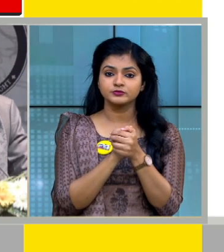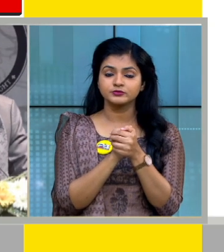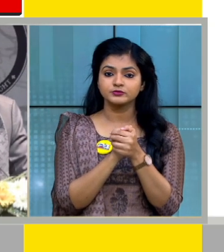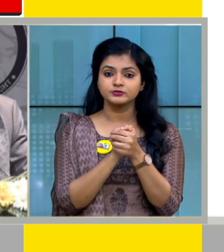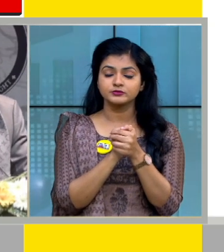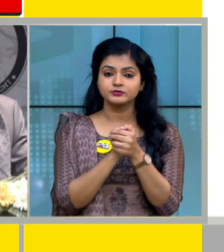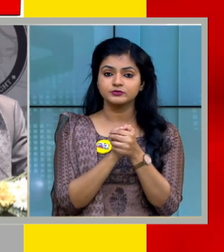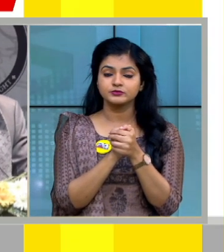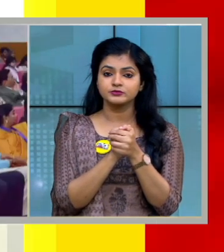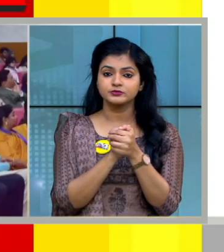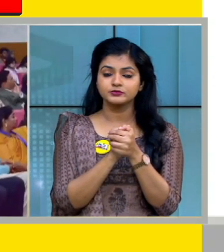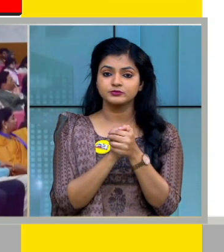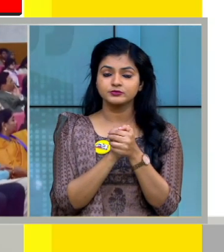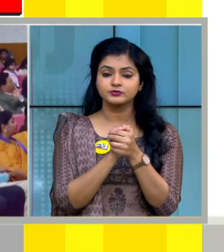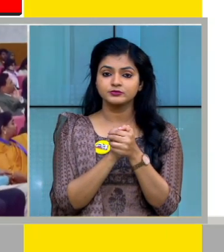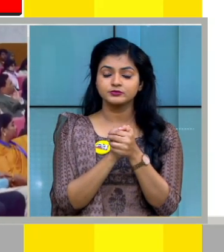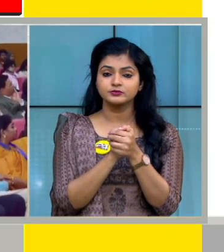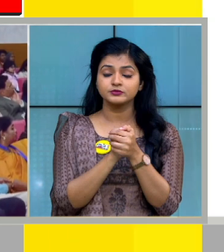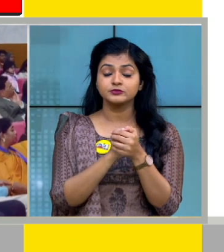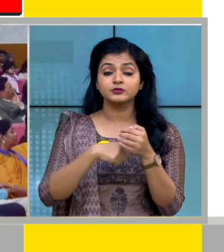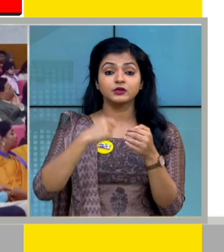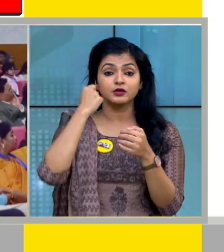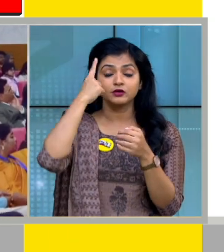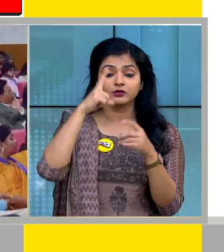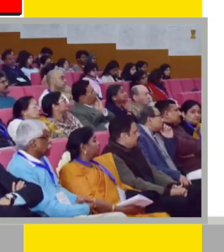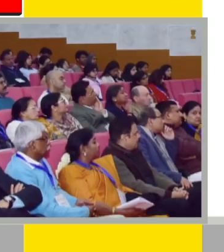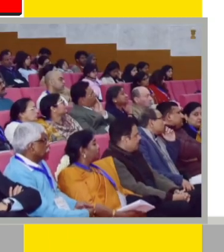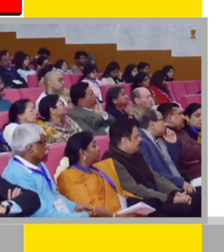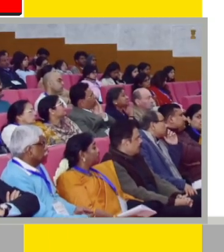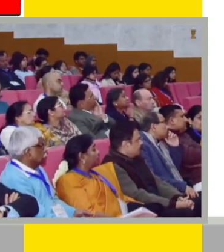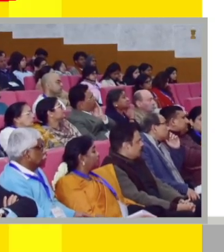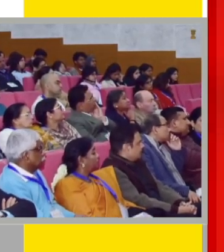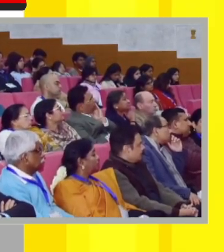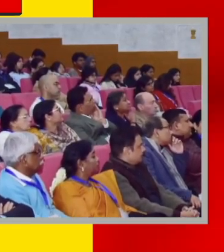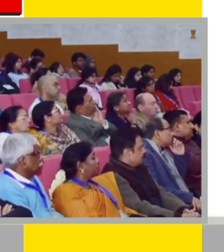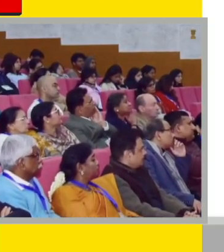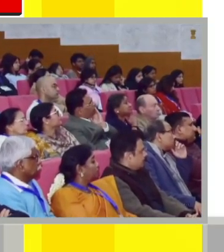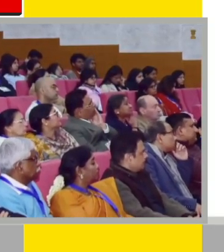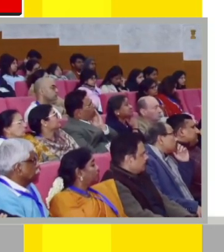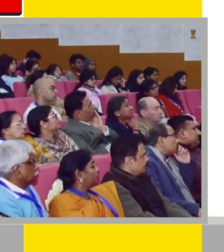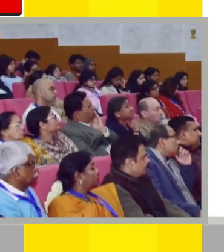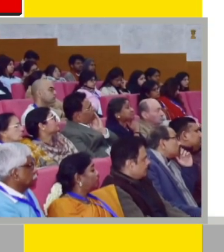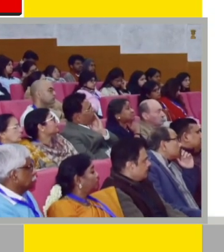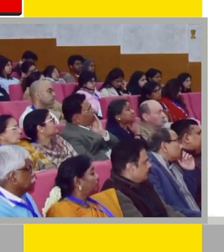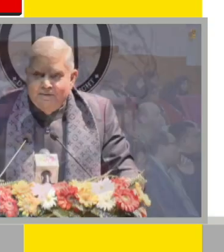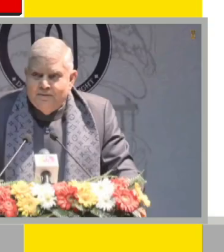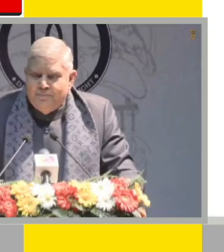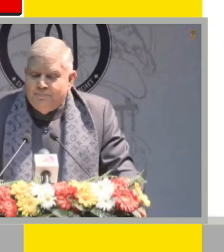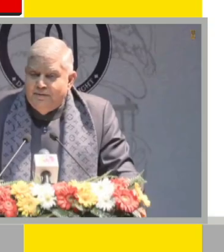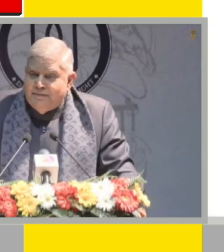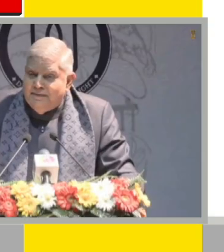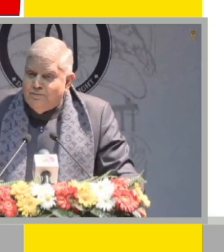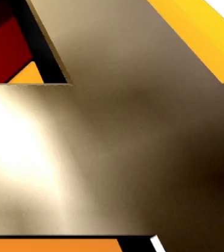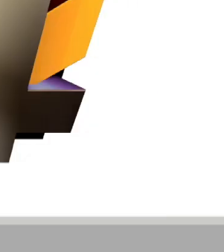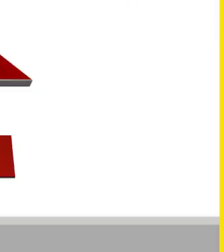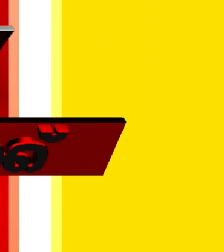beyond comprehension. Rather than understand the depth of these words, their deep meaning, people